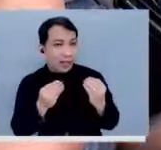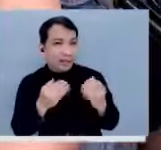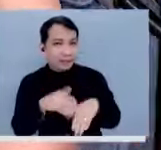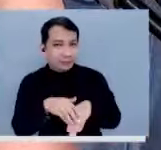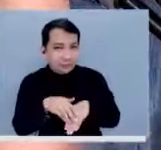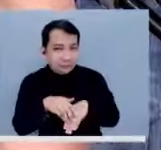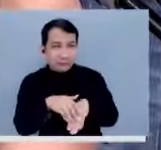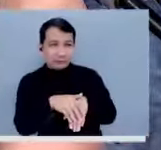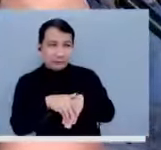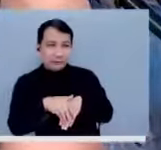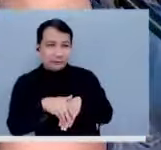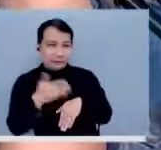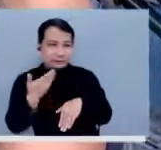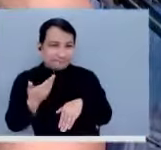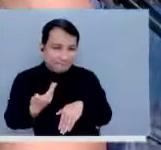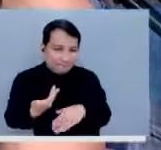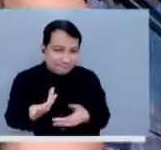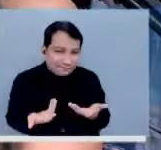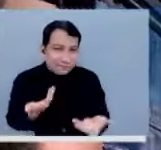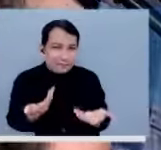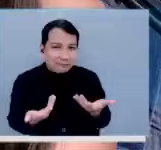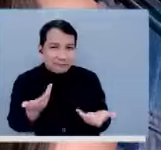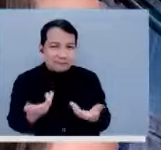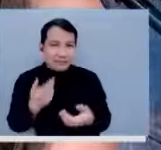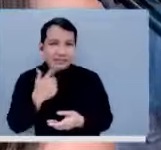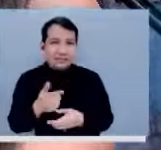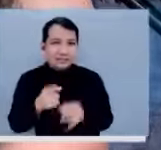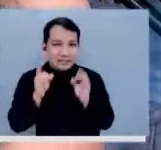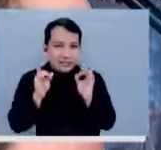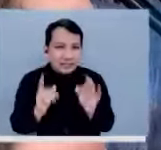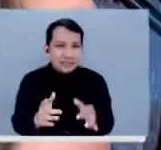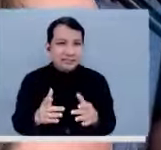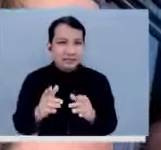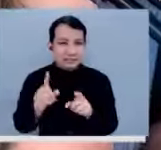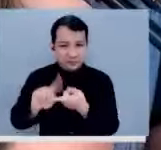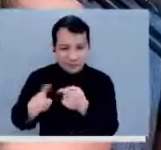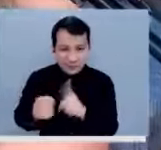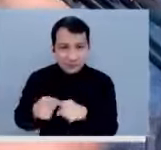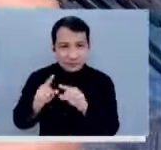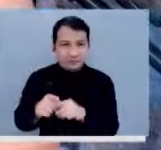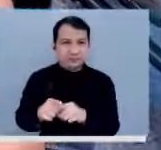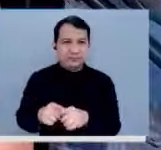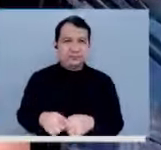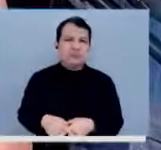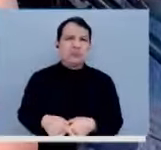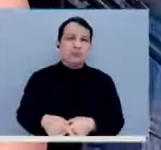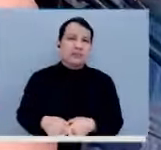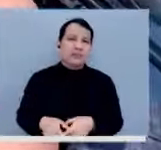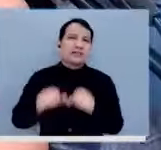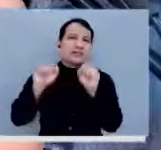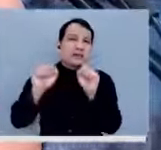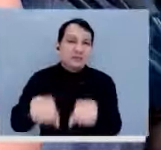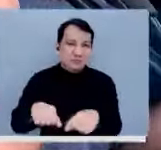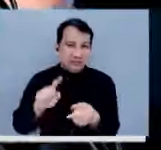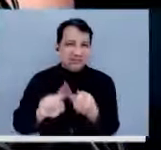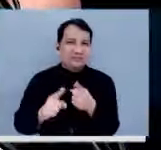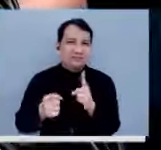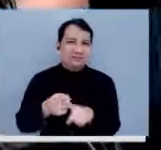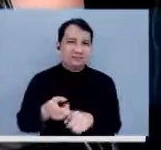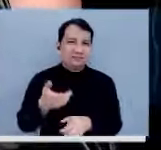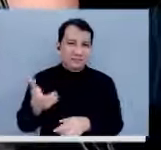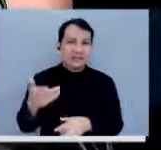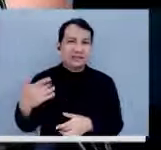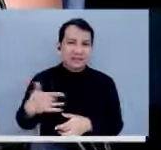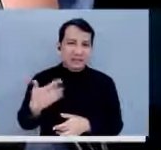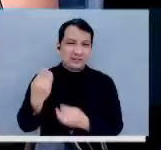sila na yun nga, ma-risk yung pinagsamahan nyo. So, pang friend to? Pwede. Pakaibigan. Pwede.